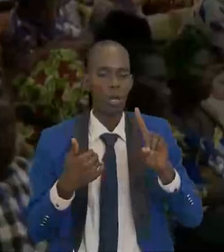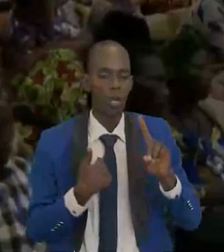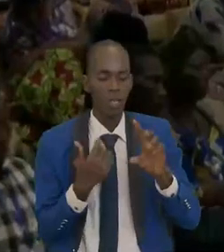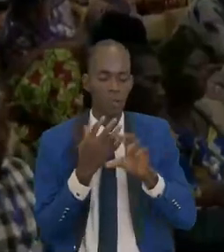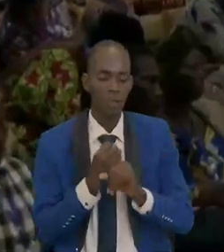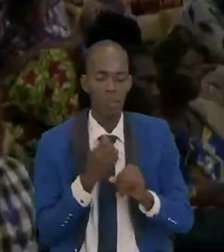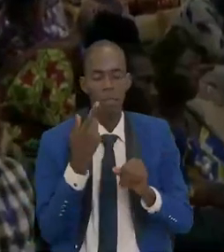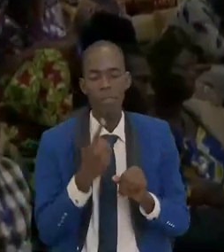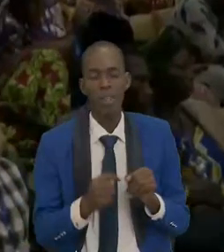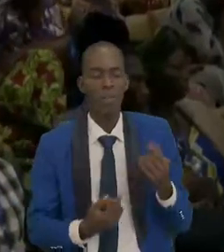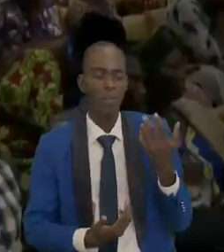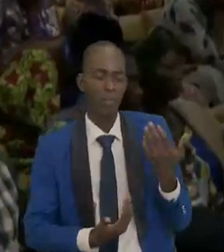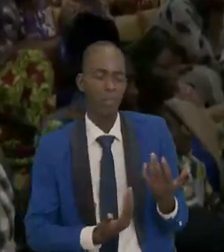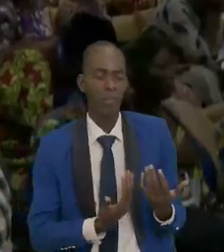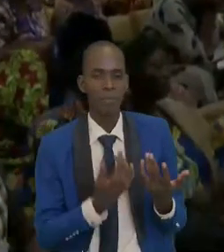la foi.